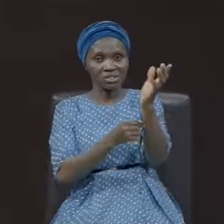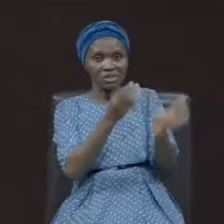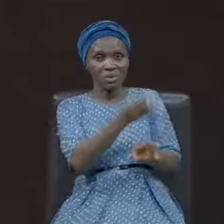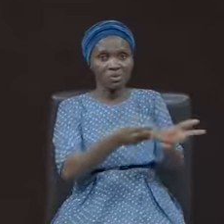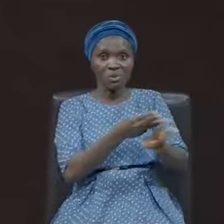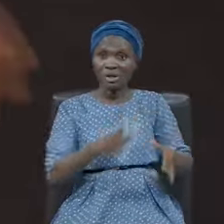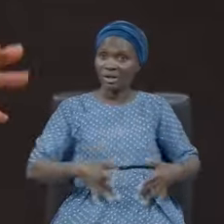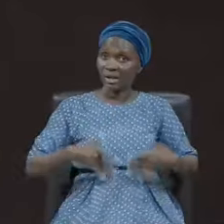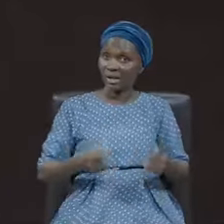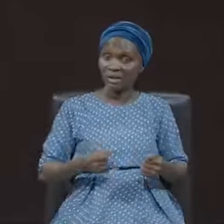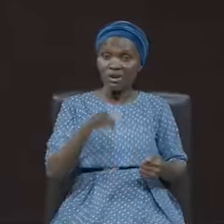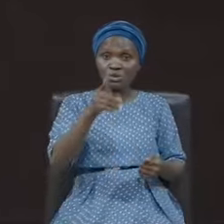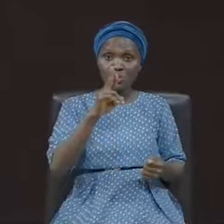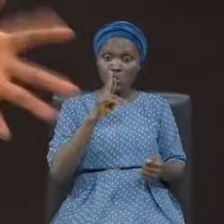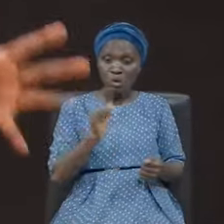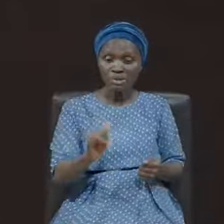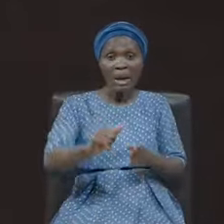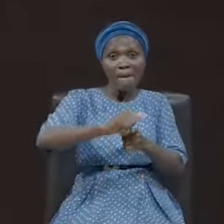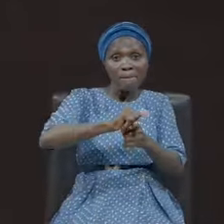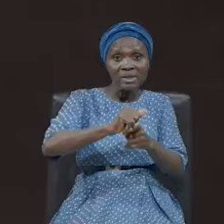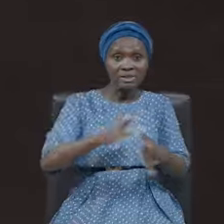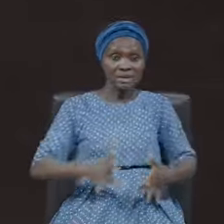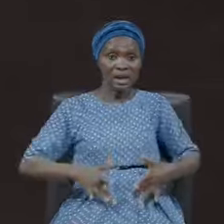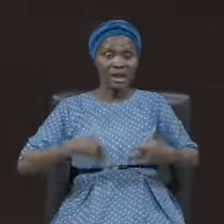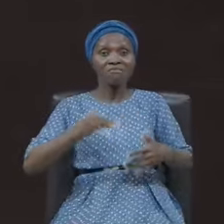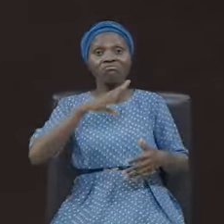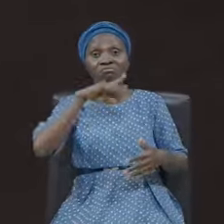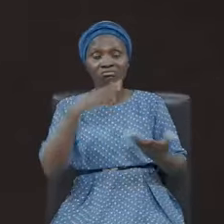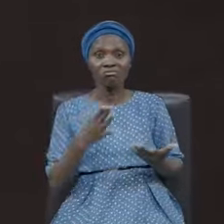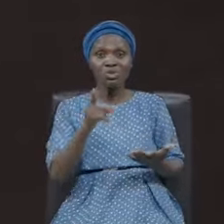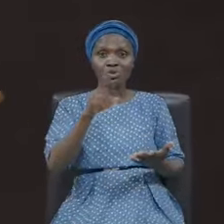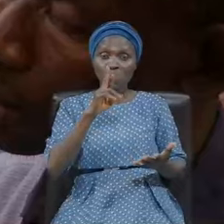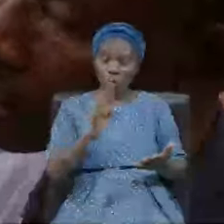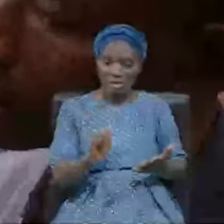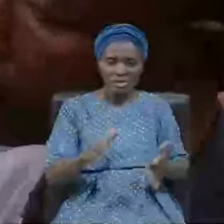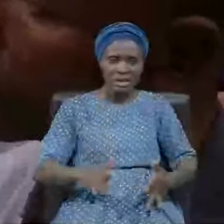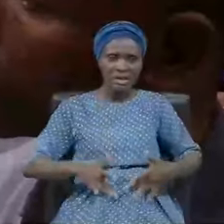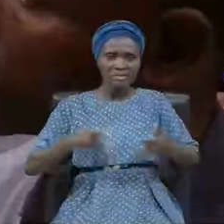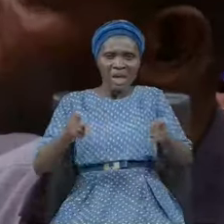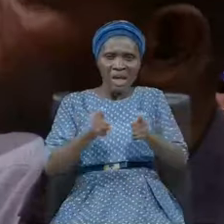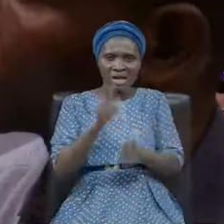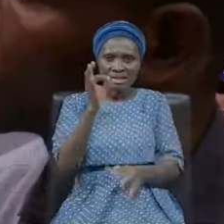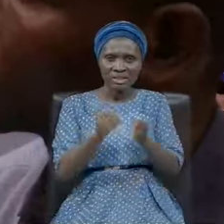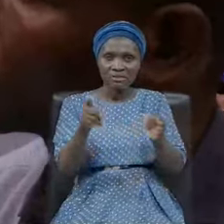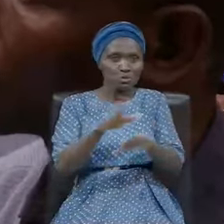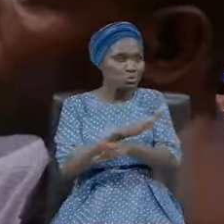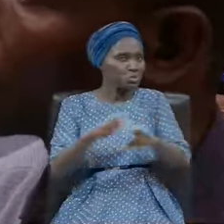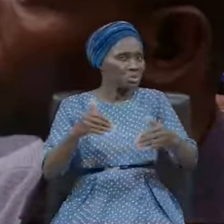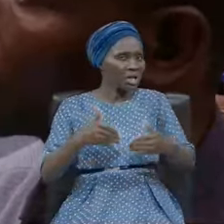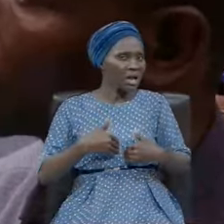vis comme si tu n'as jamais eu d'enseignement de la part de Dieu. Mais si tu as la